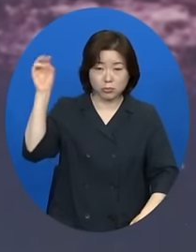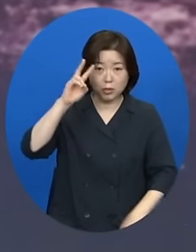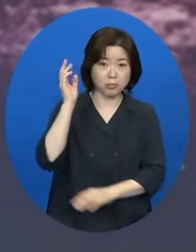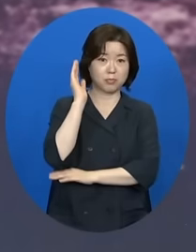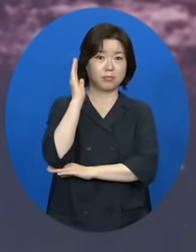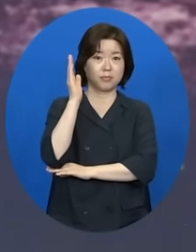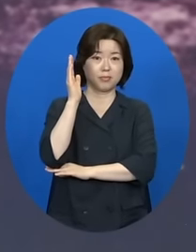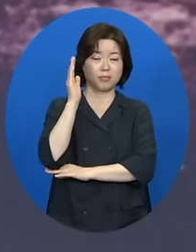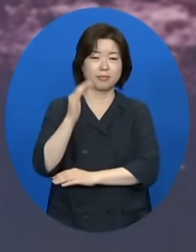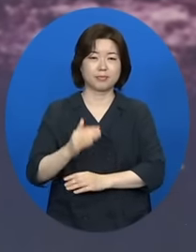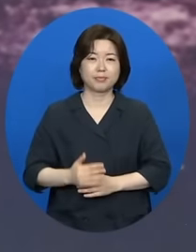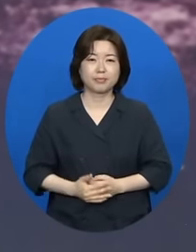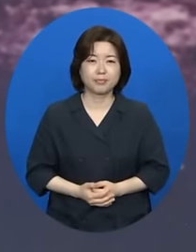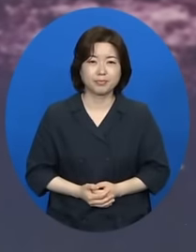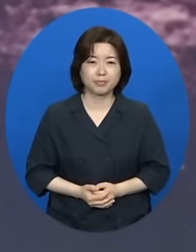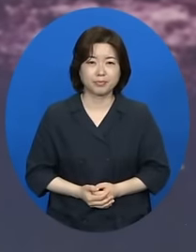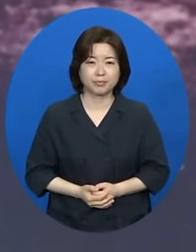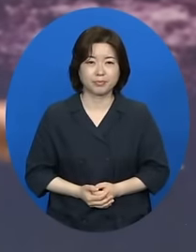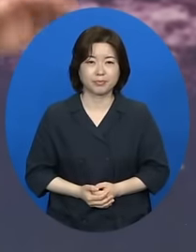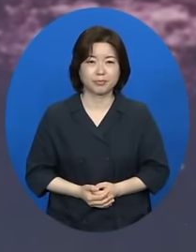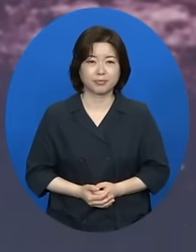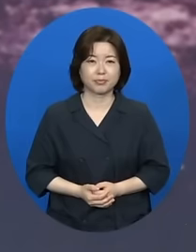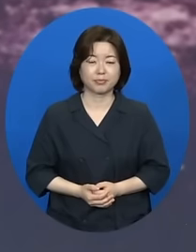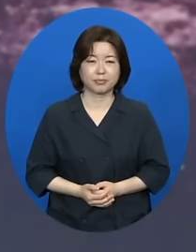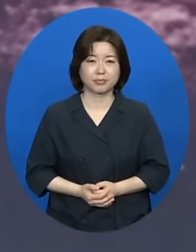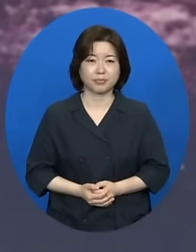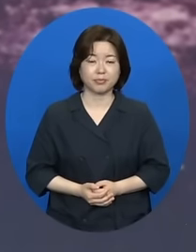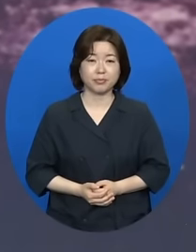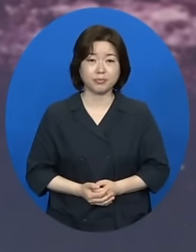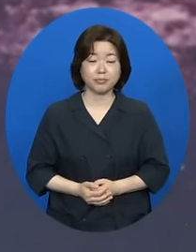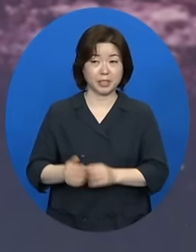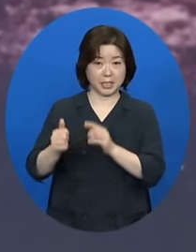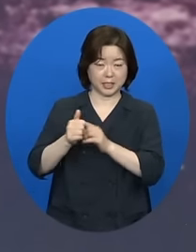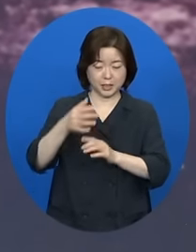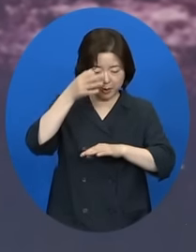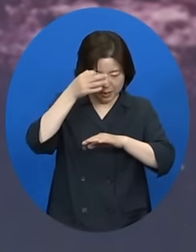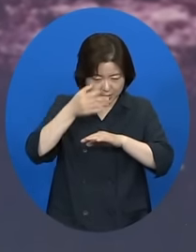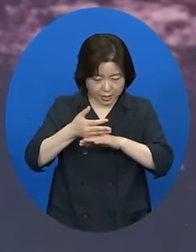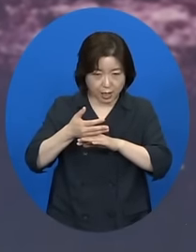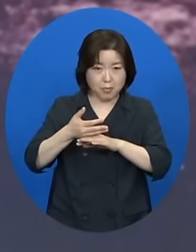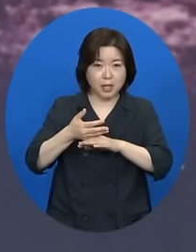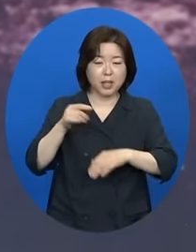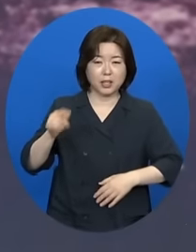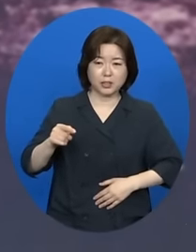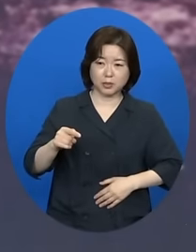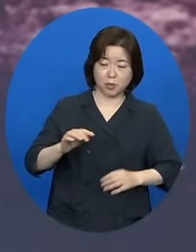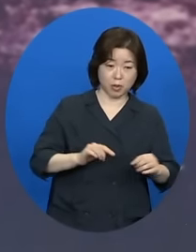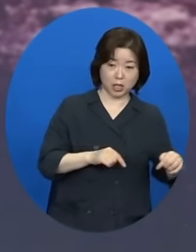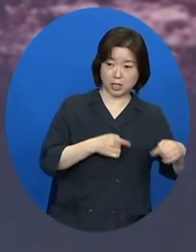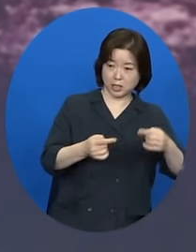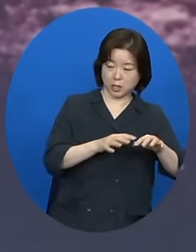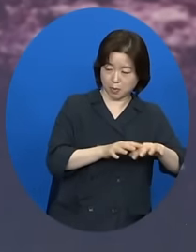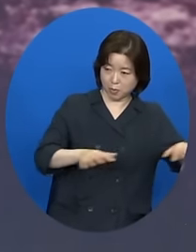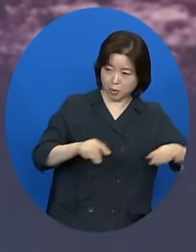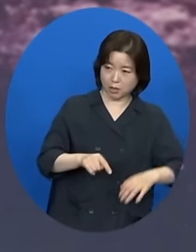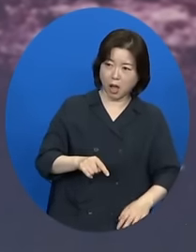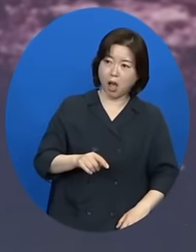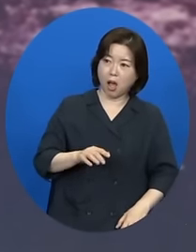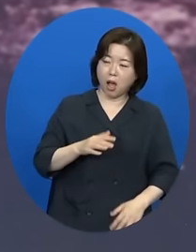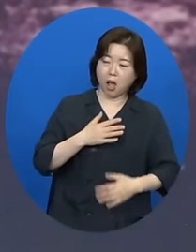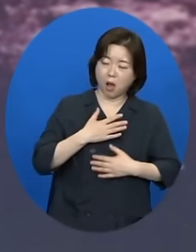얘기를 하시는 거예요. 그분의 그 사죄에 참여하고 있었던 모든 분들이 굉장히